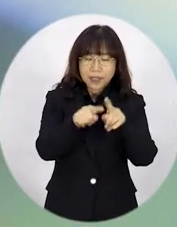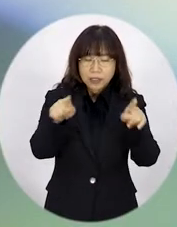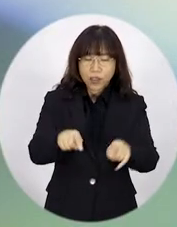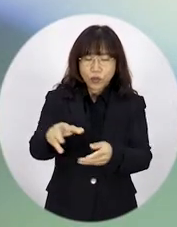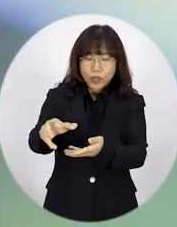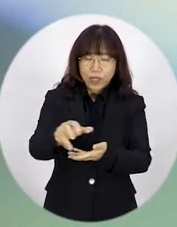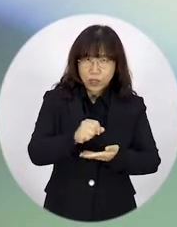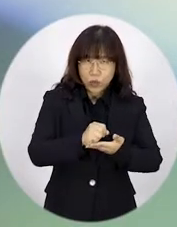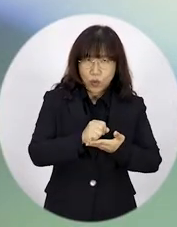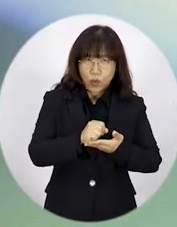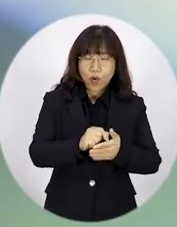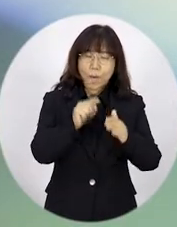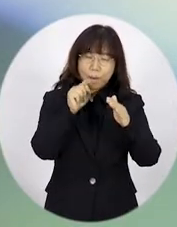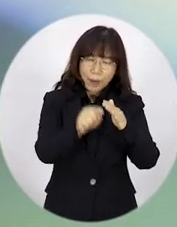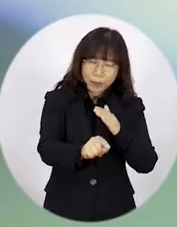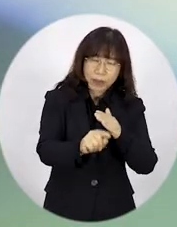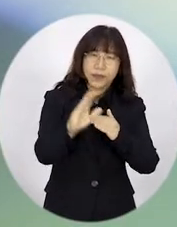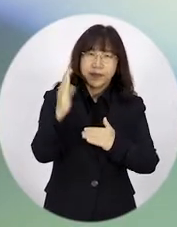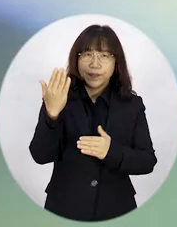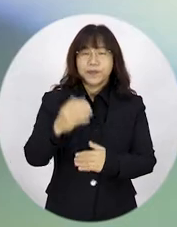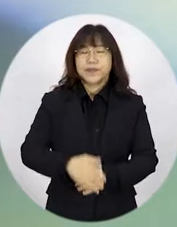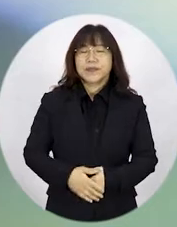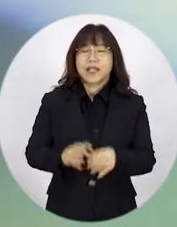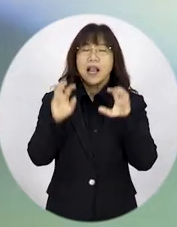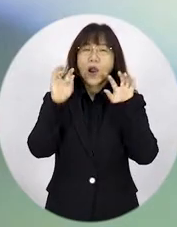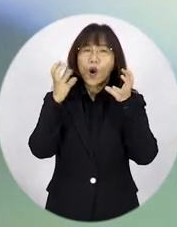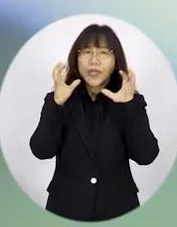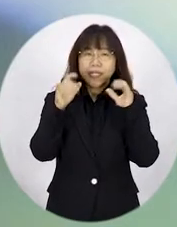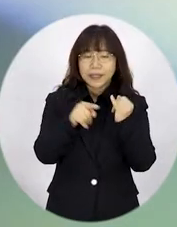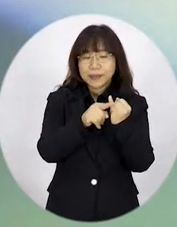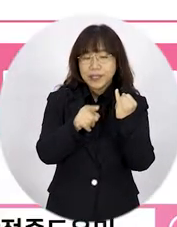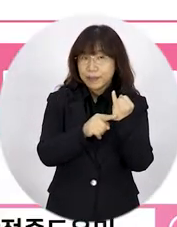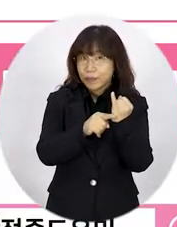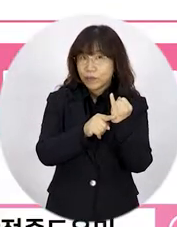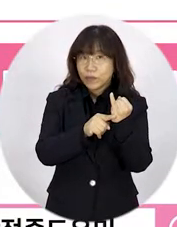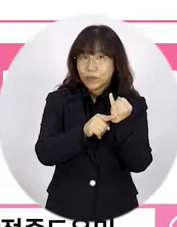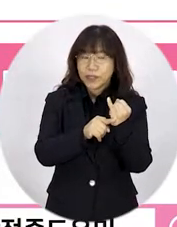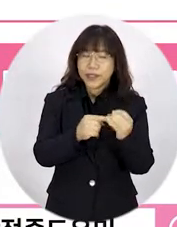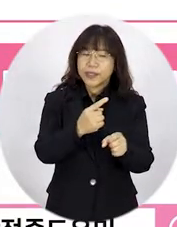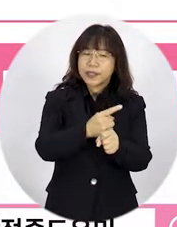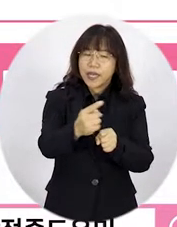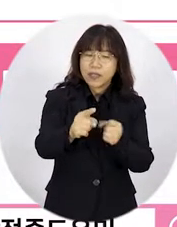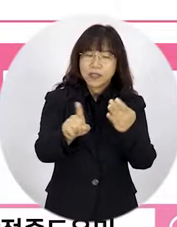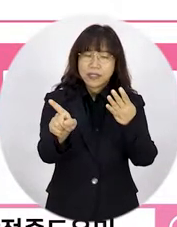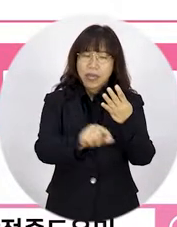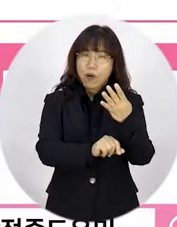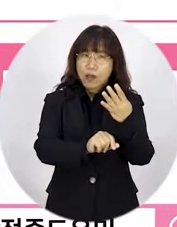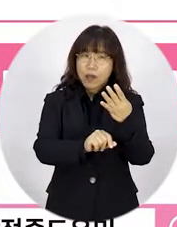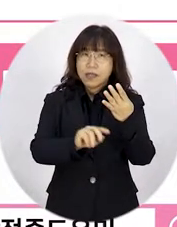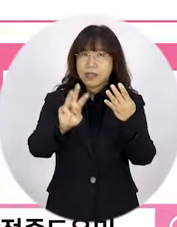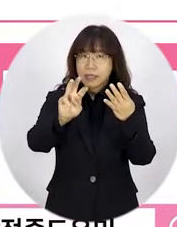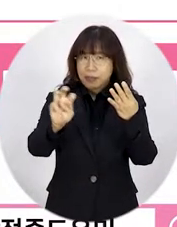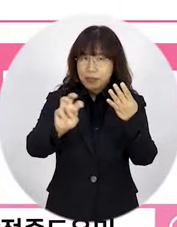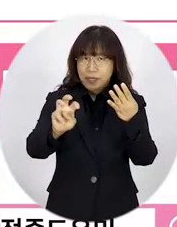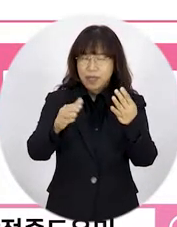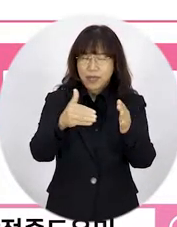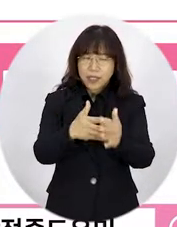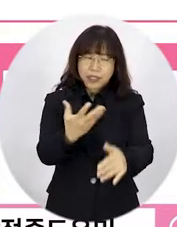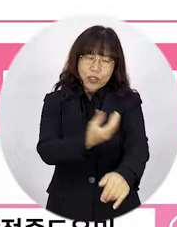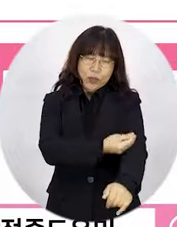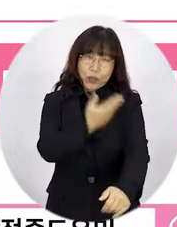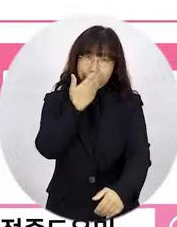서류를 지참해 접종 장소를 방문하면 됩니다. 어린이와 임신부는 모두 내년 4월 30일까지